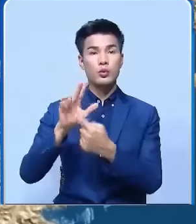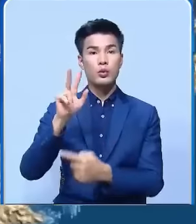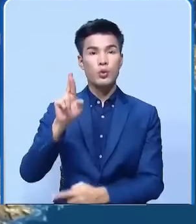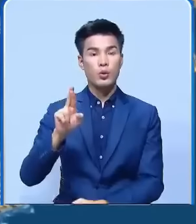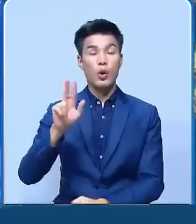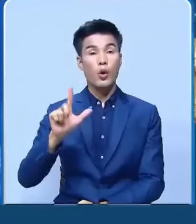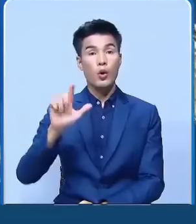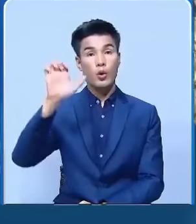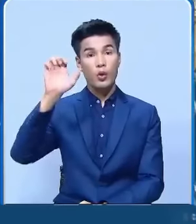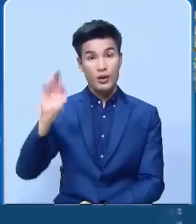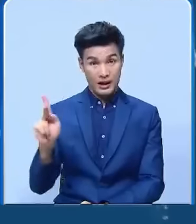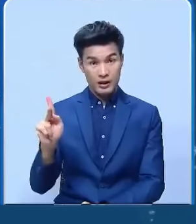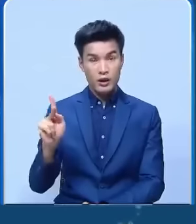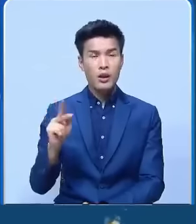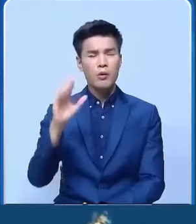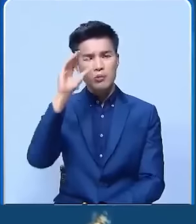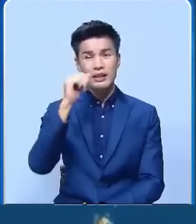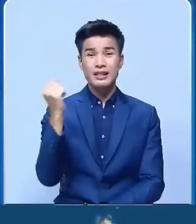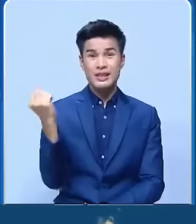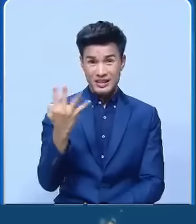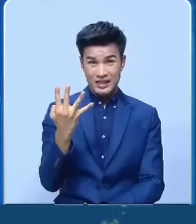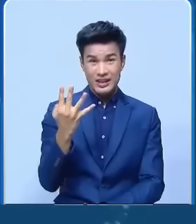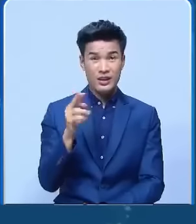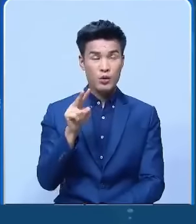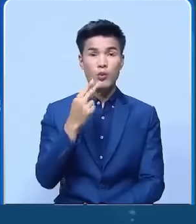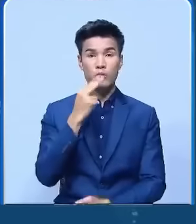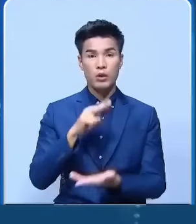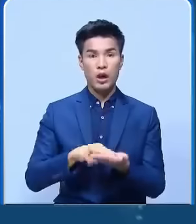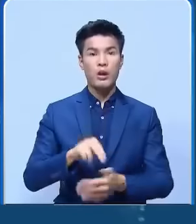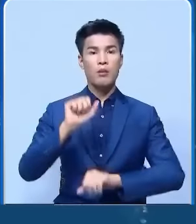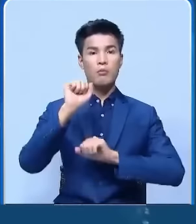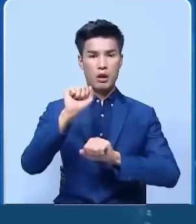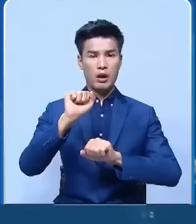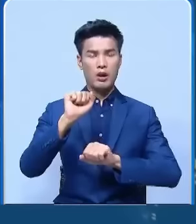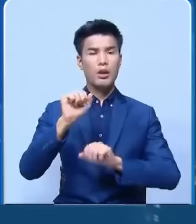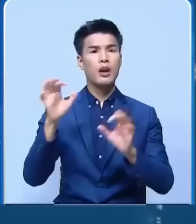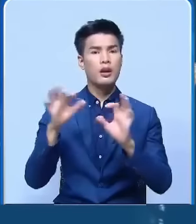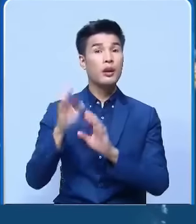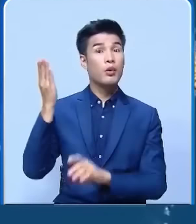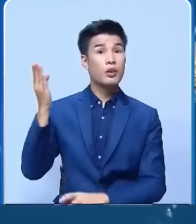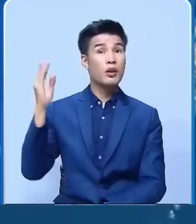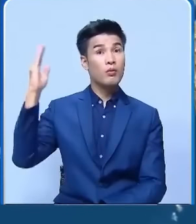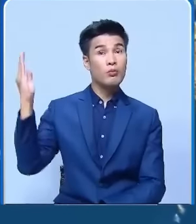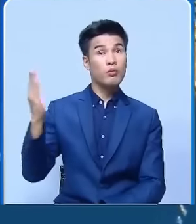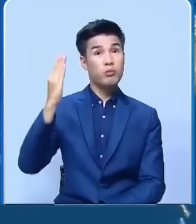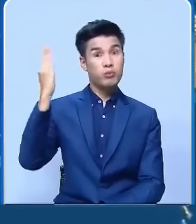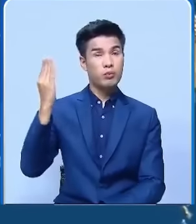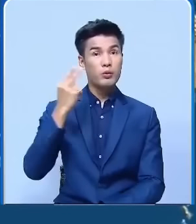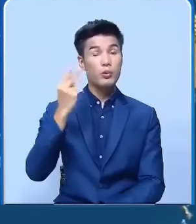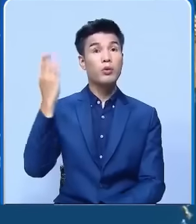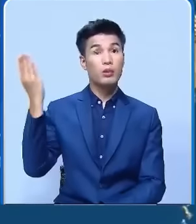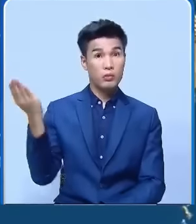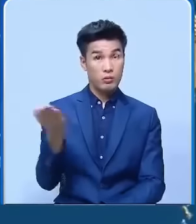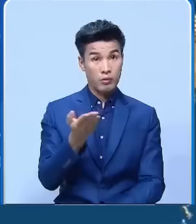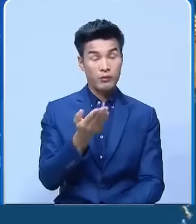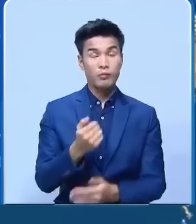างใกล้ชิดอย่างตี4ที่ผ่านมานะคะก็ได้ออกประกาศอีกครั้งถึงความเคลื่อนไหวของพายุลูกนี้ดูตามหน้าจอไปพร้